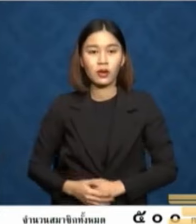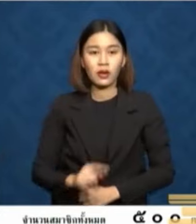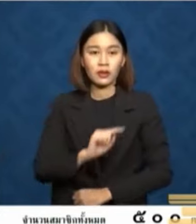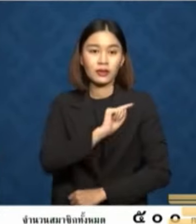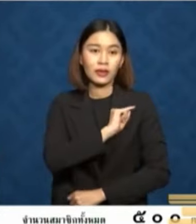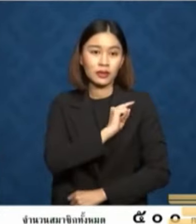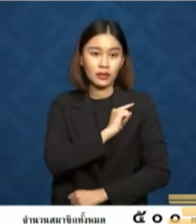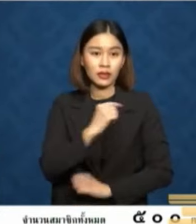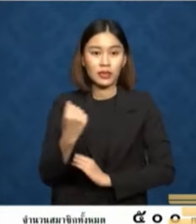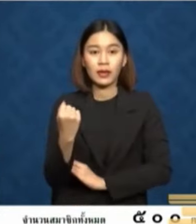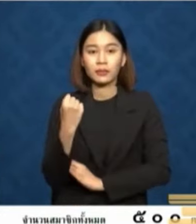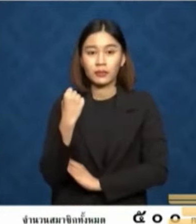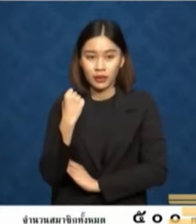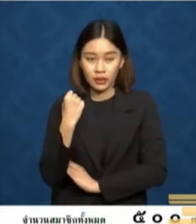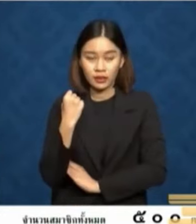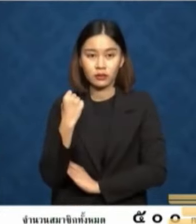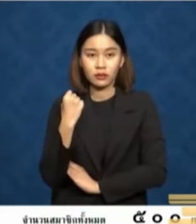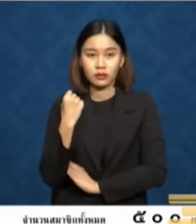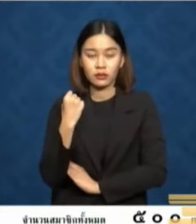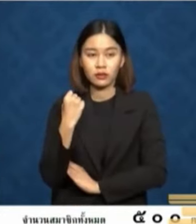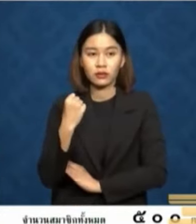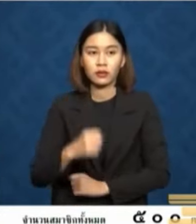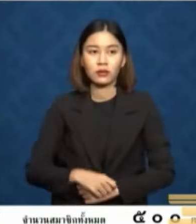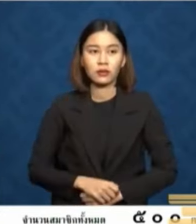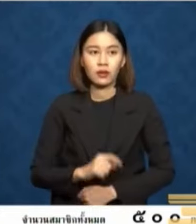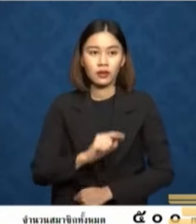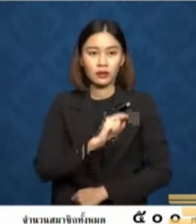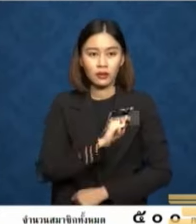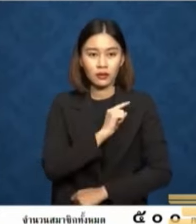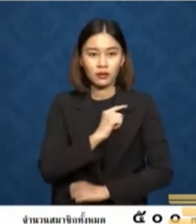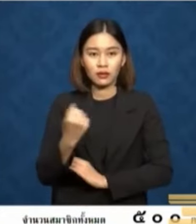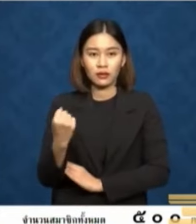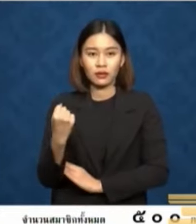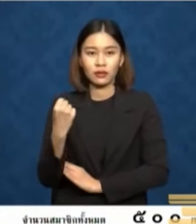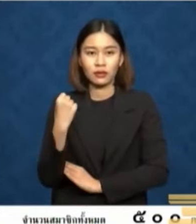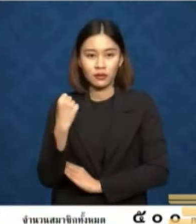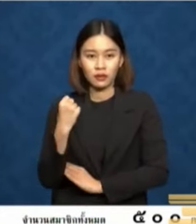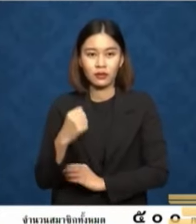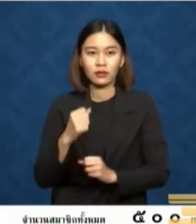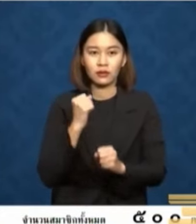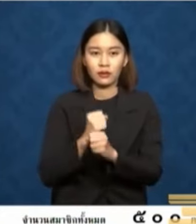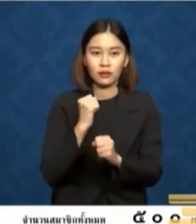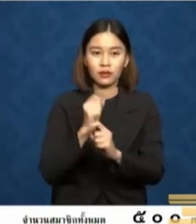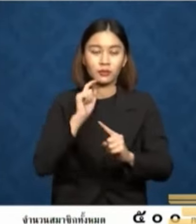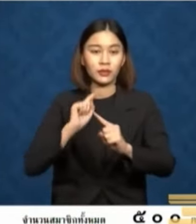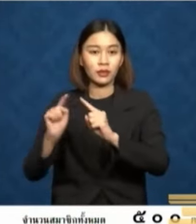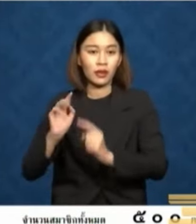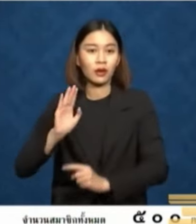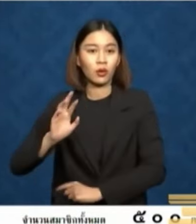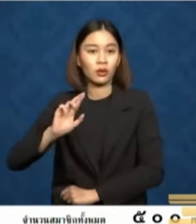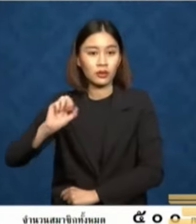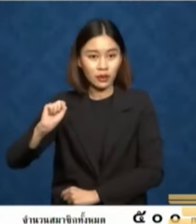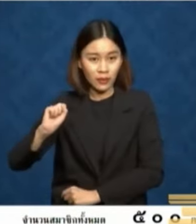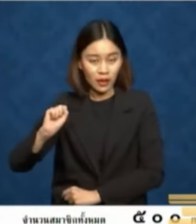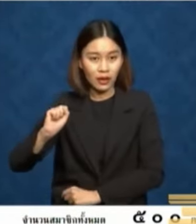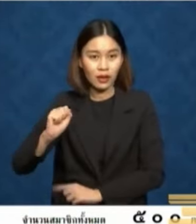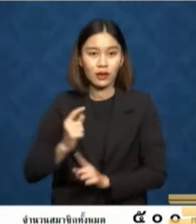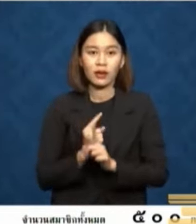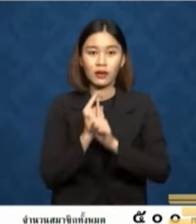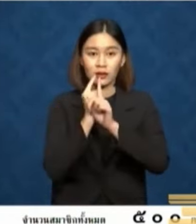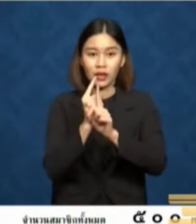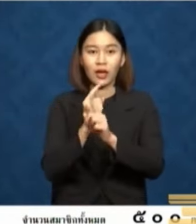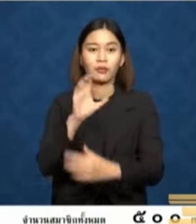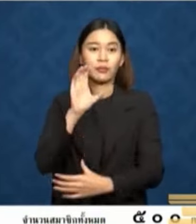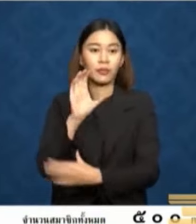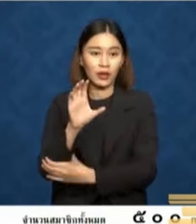อำนาจและหน้าที่มีหน้าที่และอำนาจดำเนินกิจการของสภานั้นๆให้เป็นไปตาม